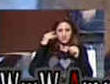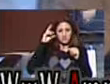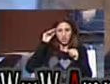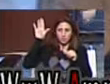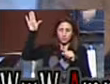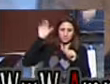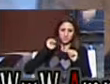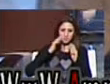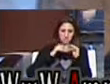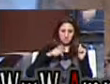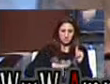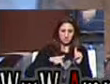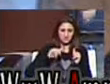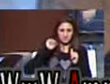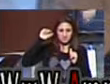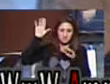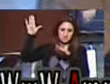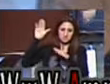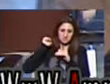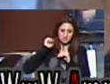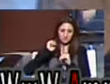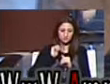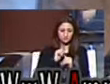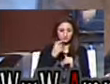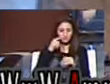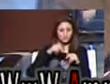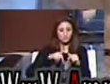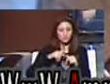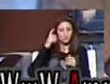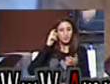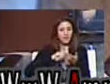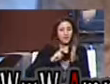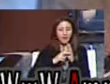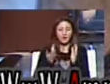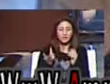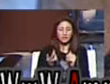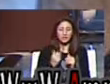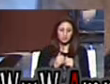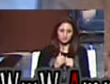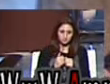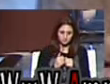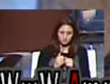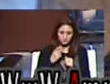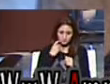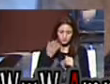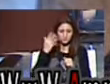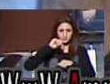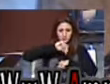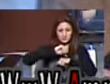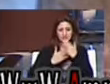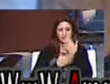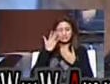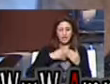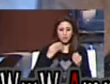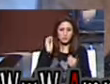في اعقاب احداث غزه، هل الاوضاع الان بين البلدين الان في ظل مطالبهم بوجود او ايجاد مقر اخر بديل